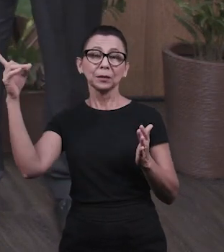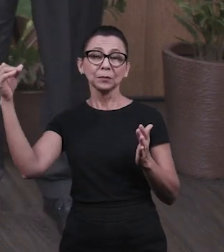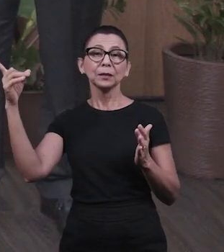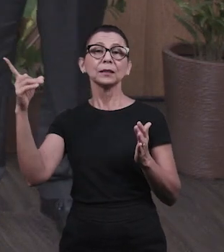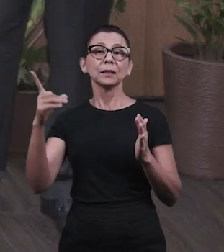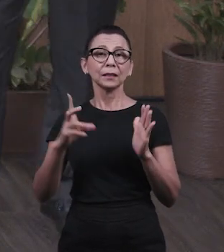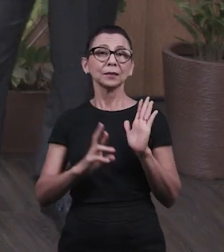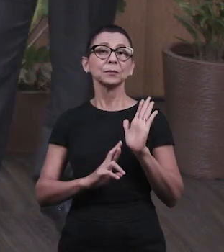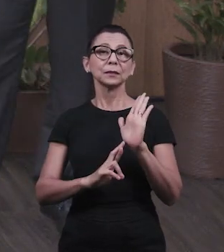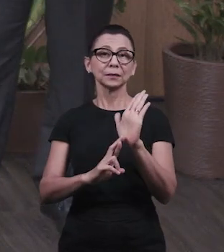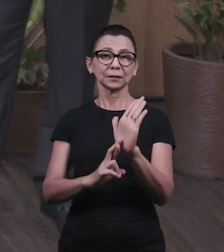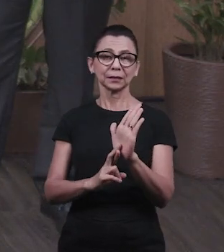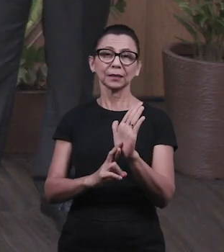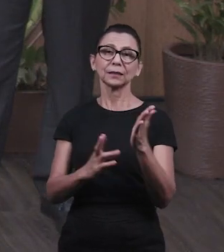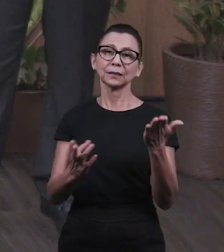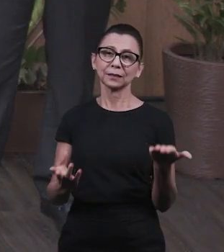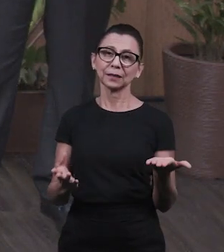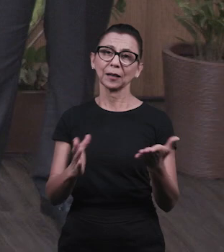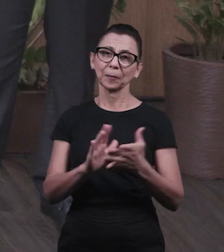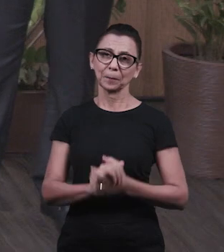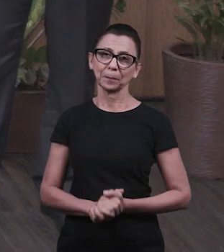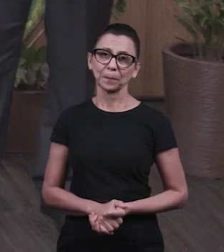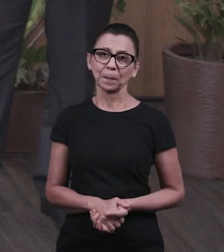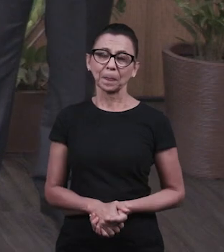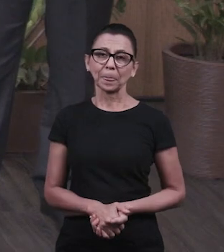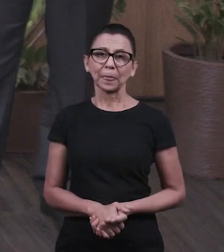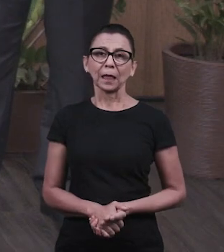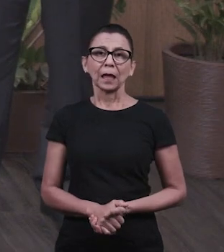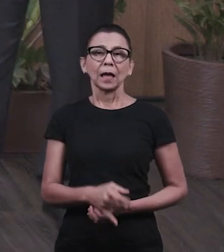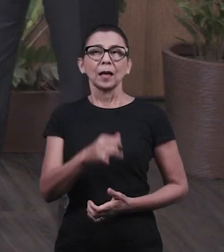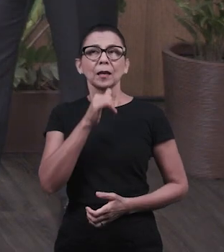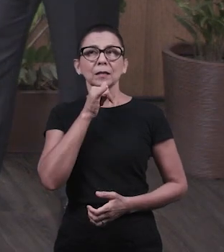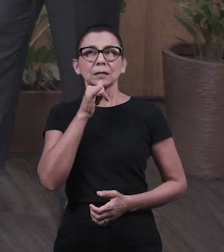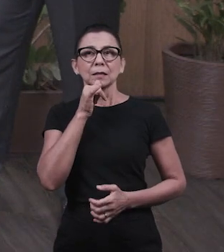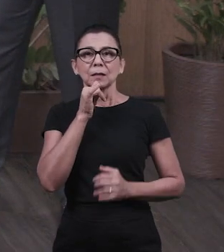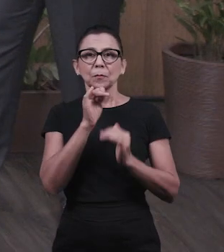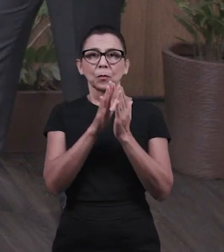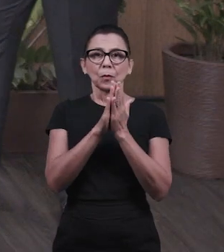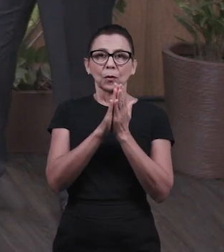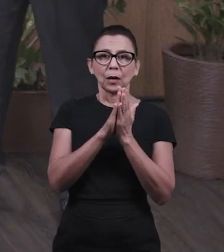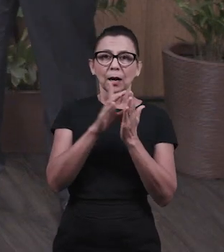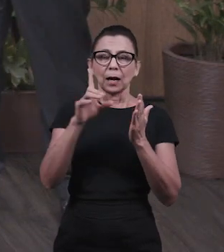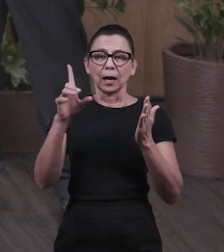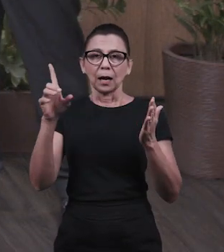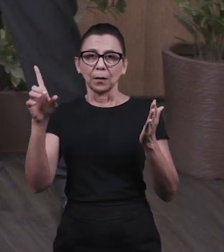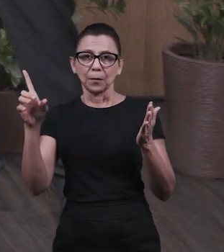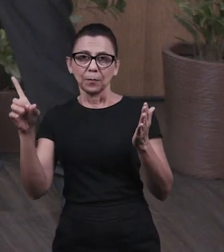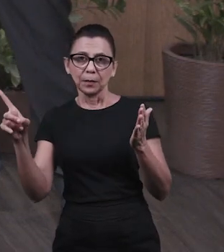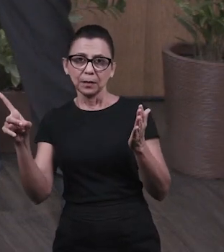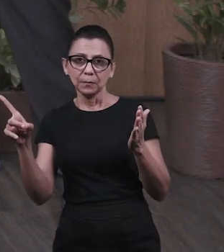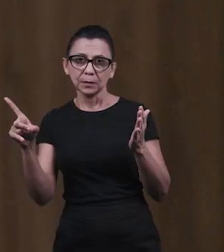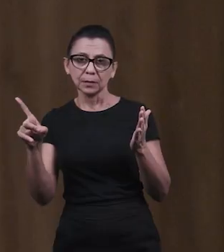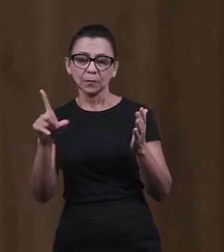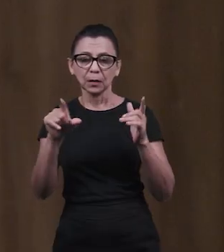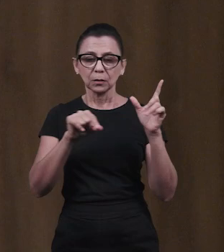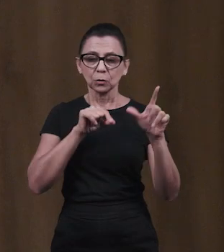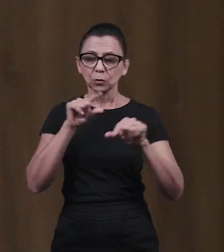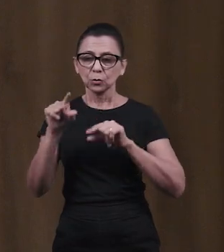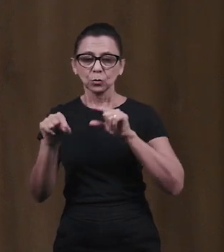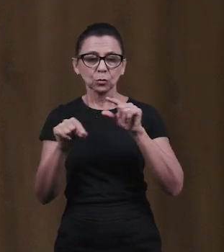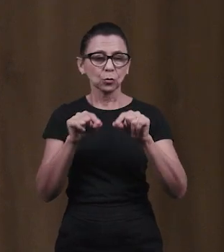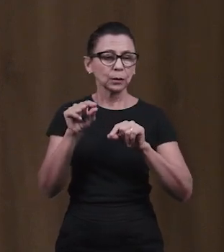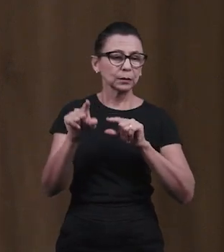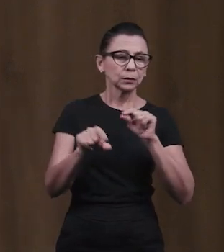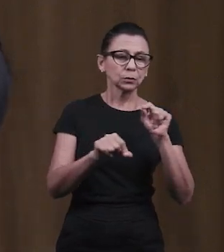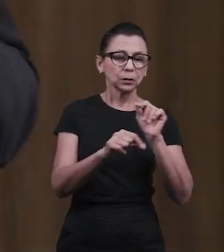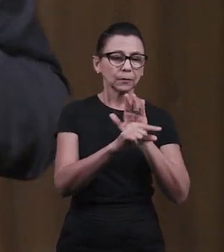можем избирать для себя одну часть Библии или другую и отвергать остальные части. Нет, мы должны есть агнца